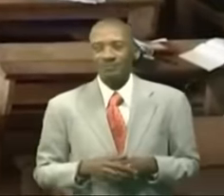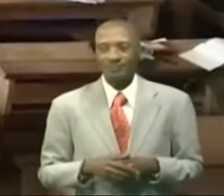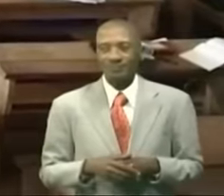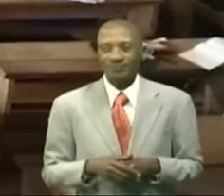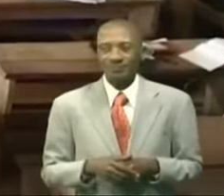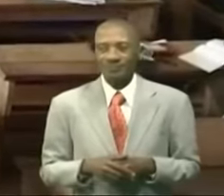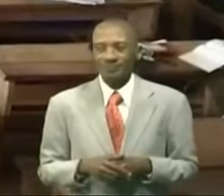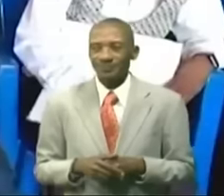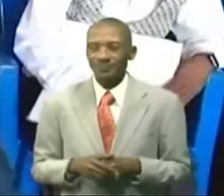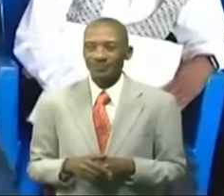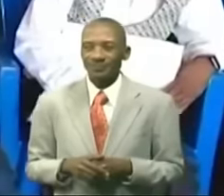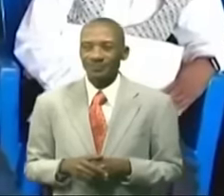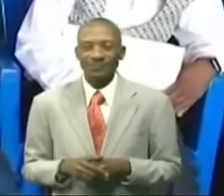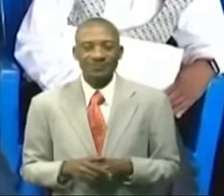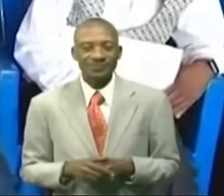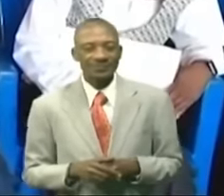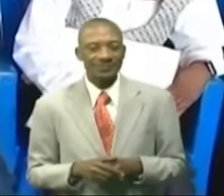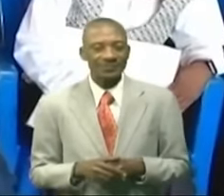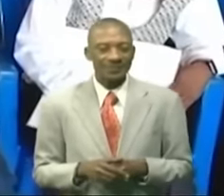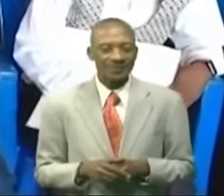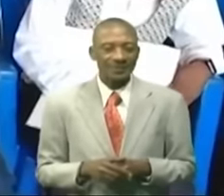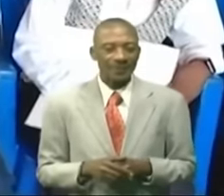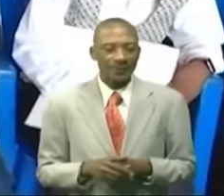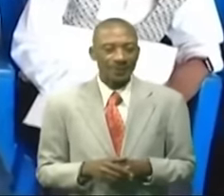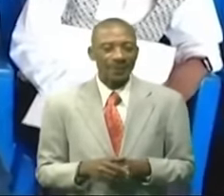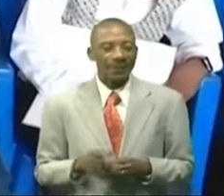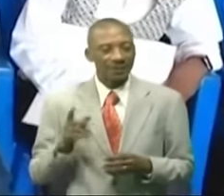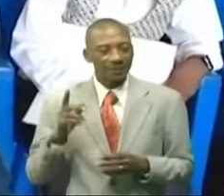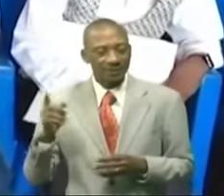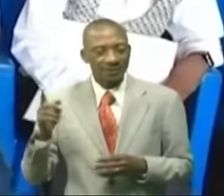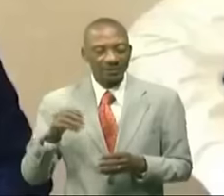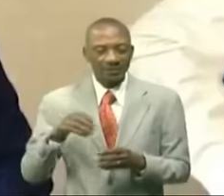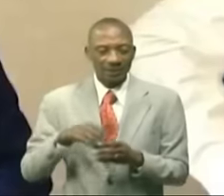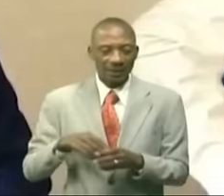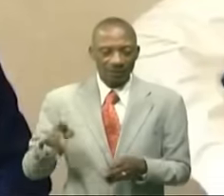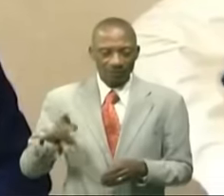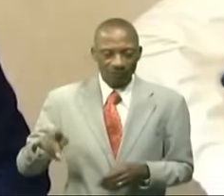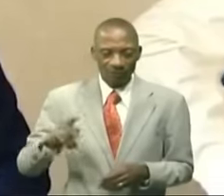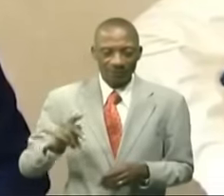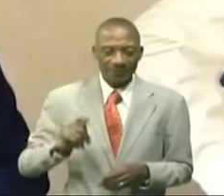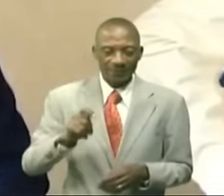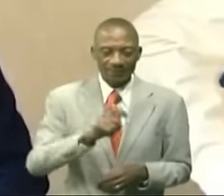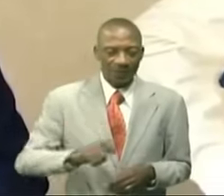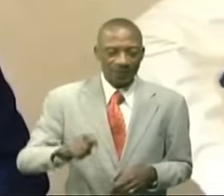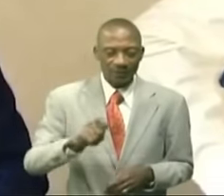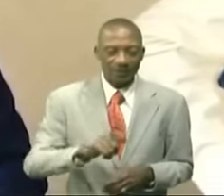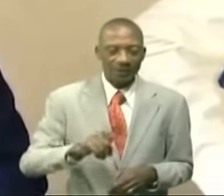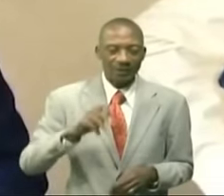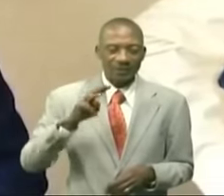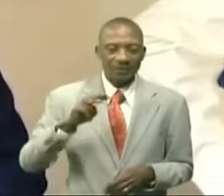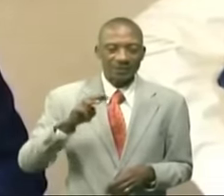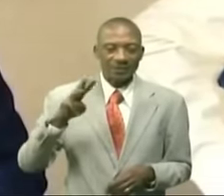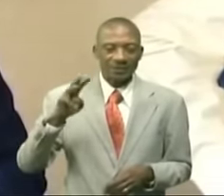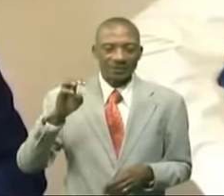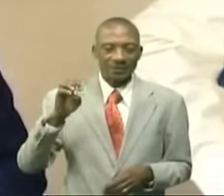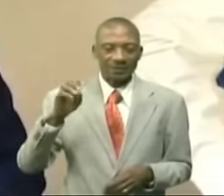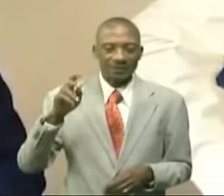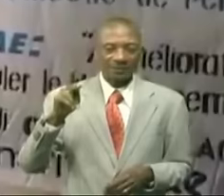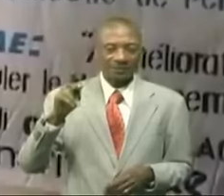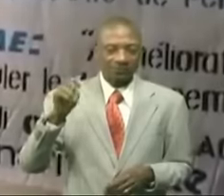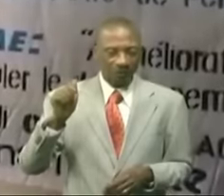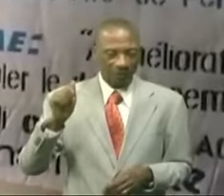revue annuelle des performances organisée en territoire de Mweka par la direction provinciale EPST